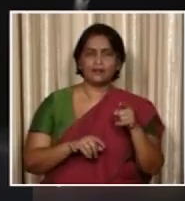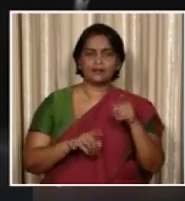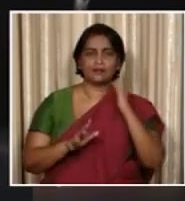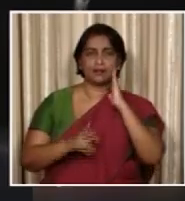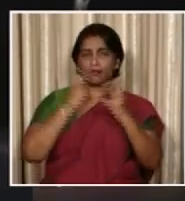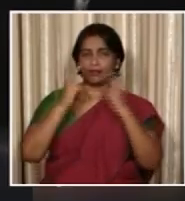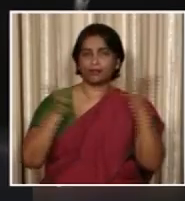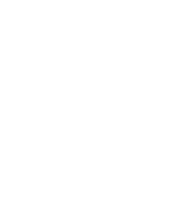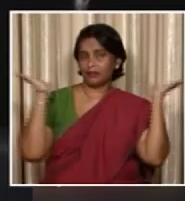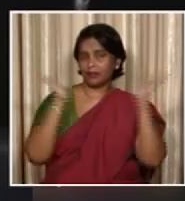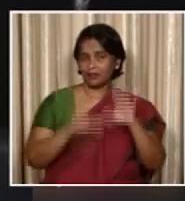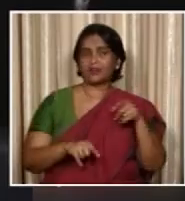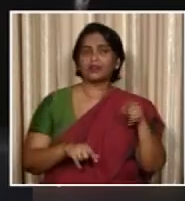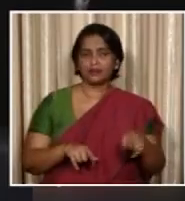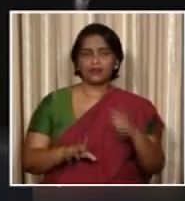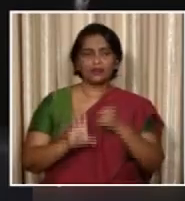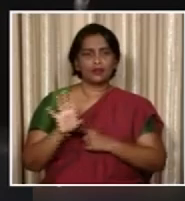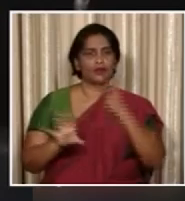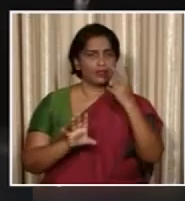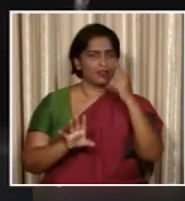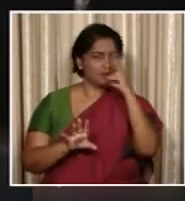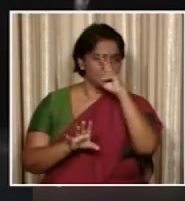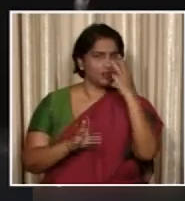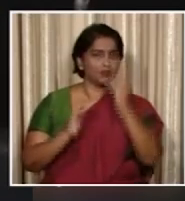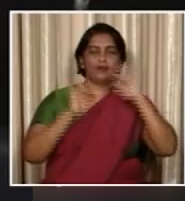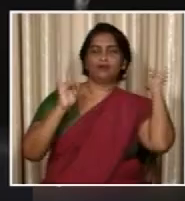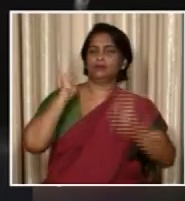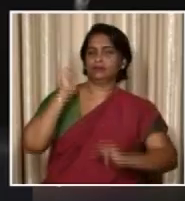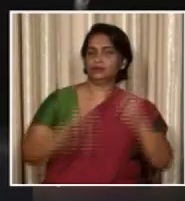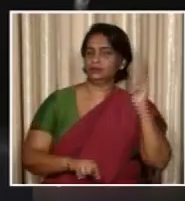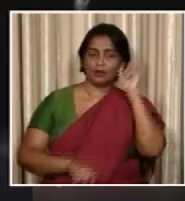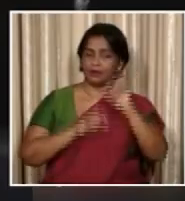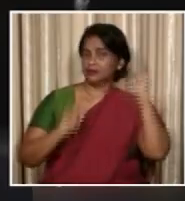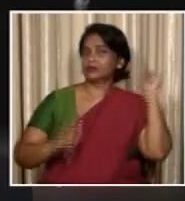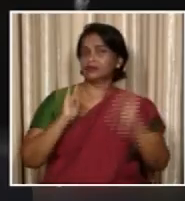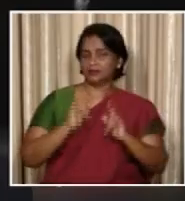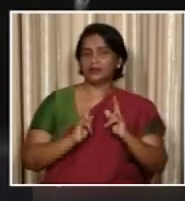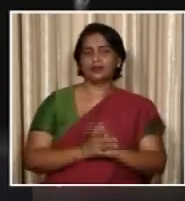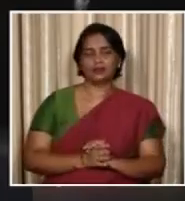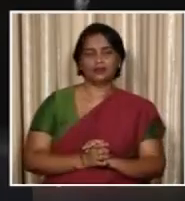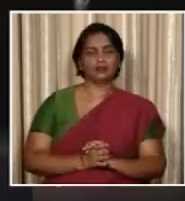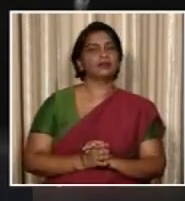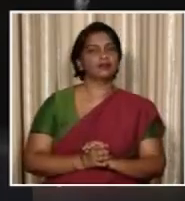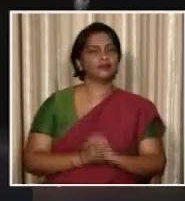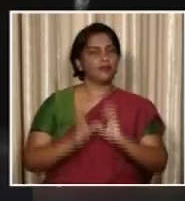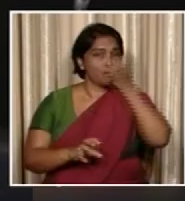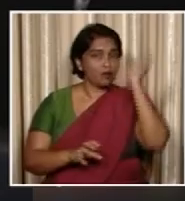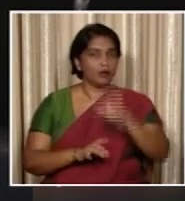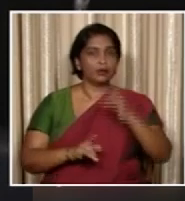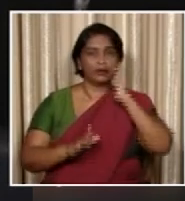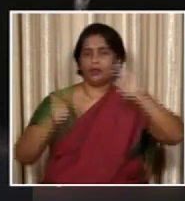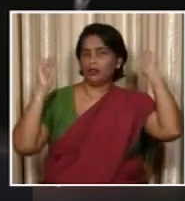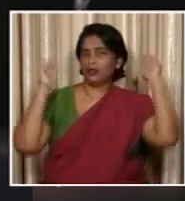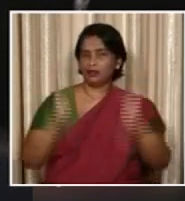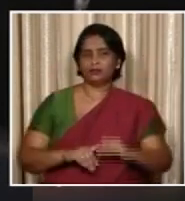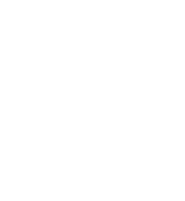සංචාරකව තොගපිටින් එන්න ගත්තේ මේ අවුරුදු දෙකයි මාස තුනේ අපි මේක උස්සලා ගත්ත හින්දා. සංචාරකව බින්දුවටම බහින්න ගියා සහරයන් ගහපු වෙලාවේ. ඒ